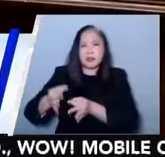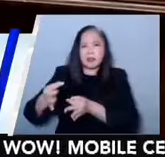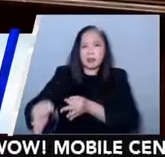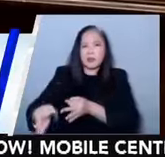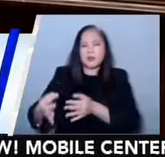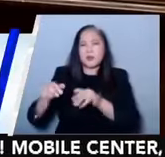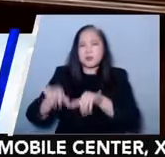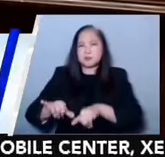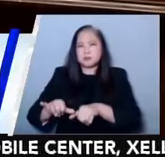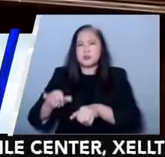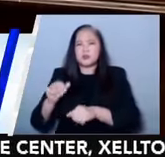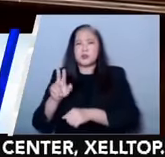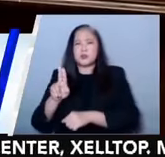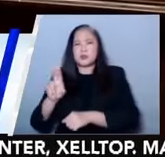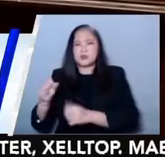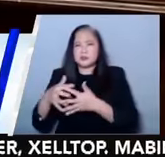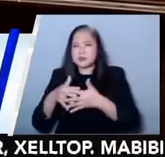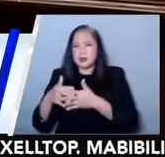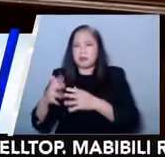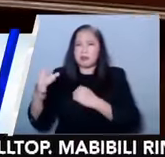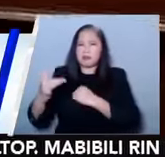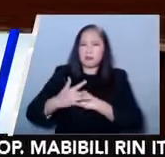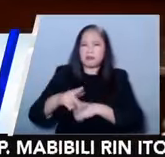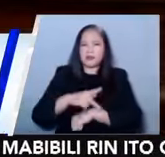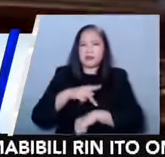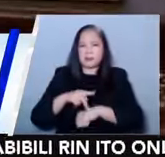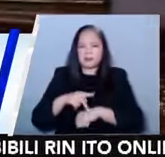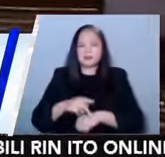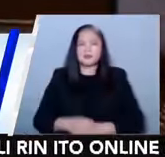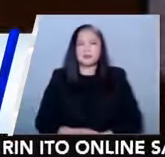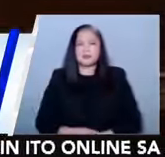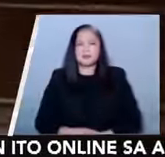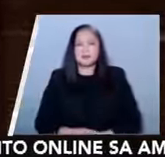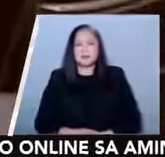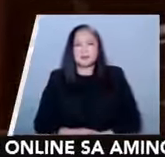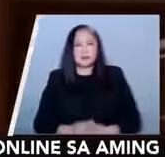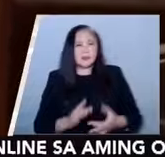bansa. Hinihinga namin ng pahayag ang Malacanang.